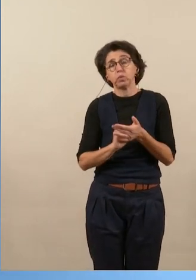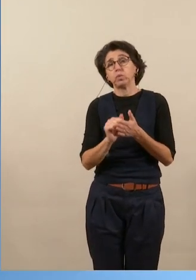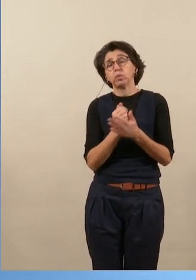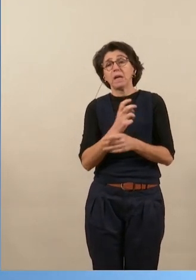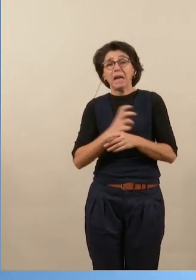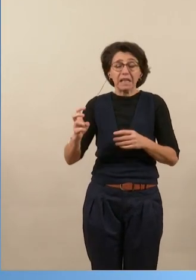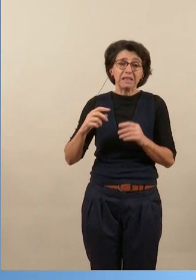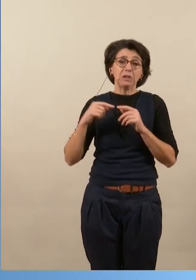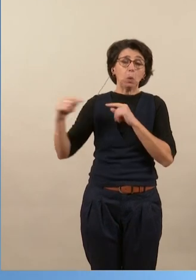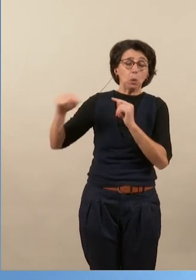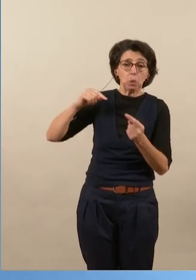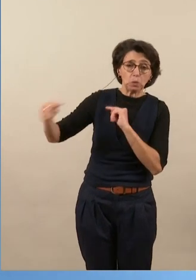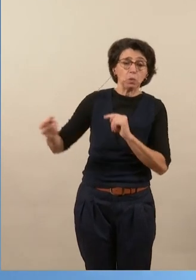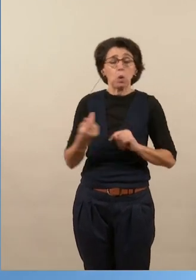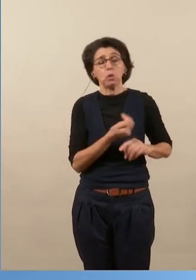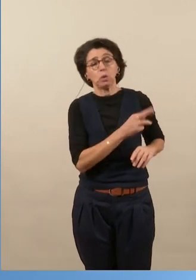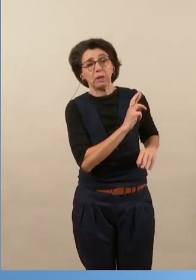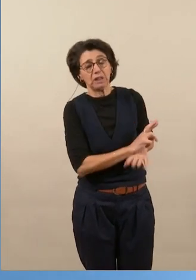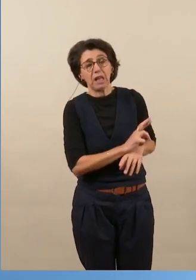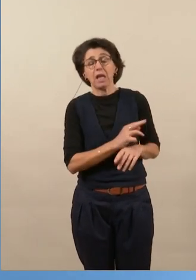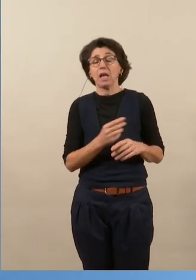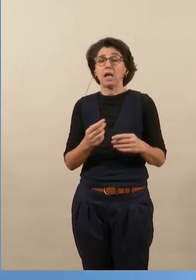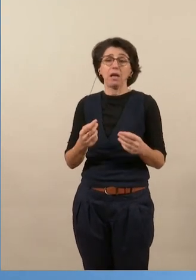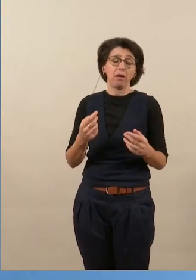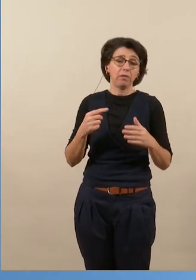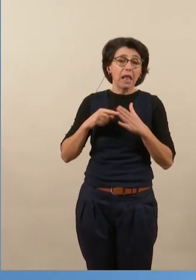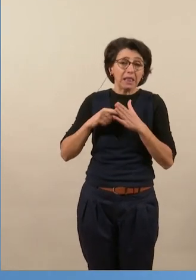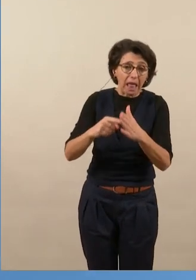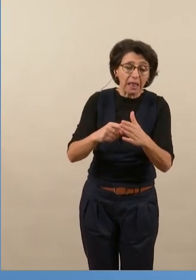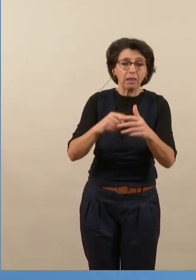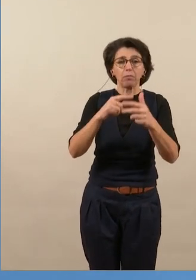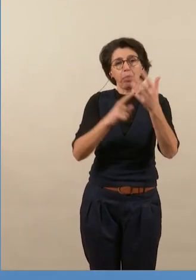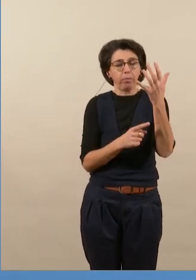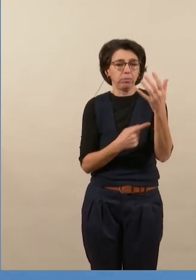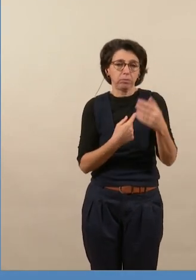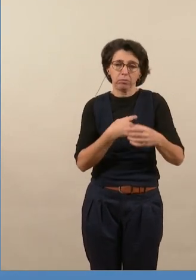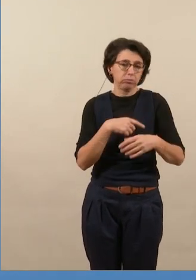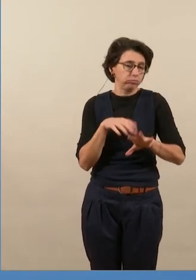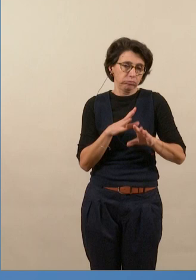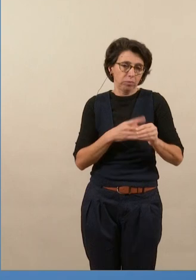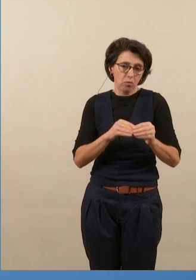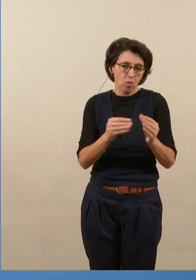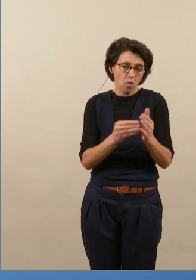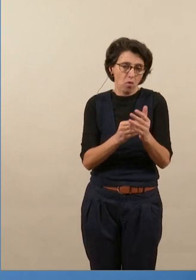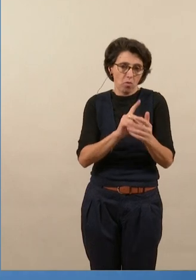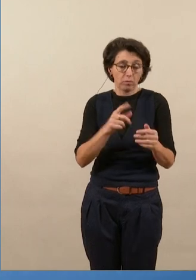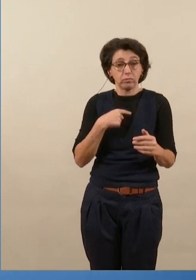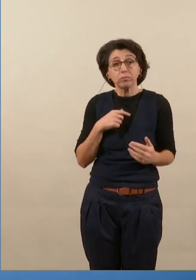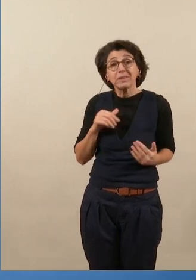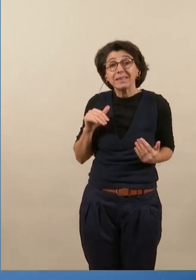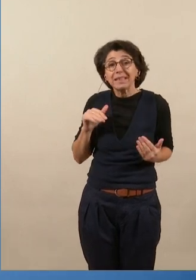la dette nous espérons simplement qu'avec cette hausse faramineuse créée par la hausse de la taxe